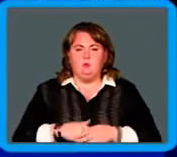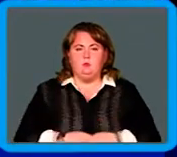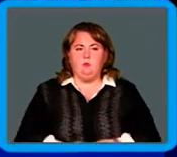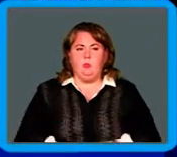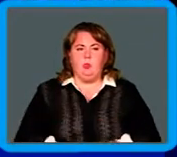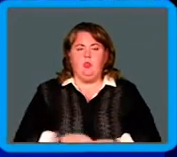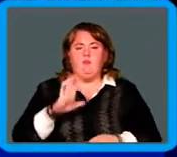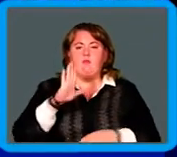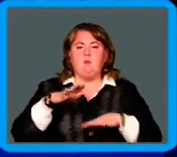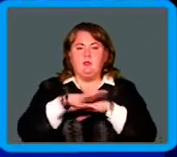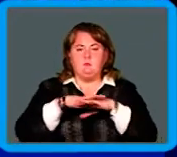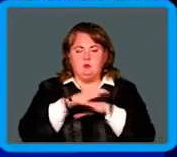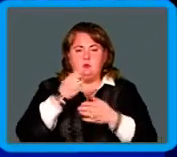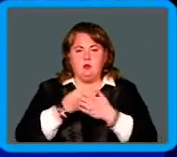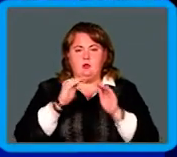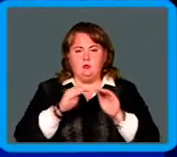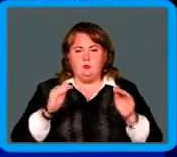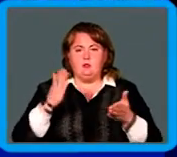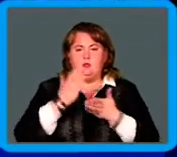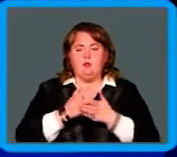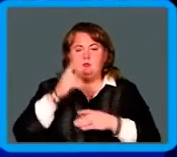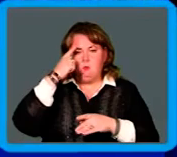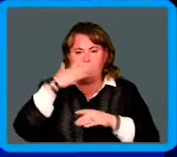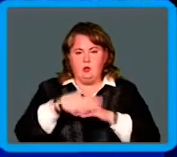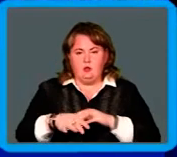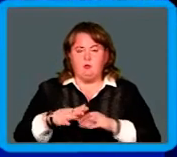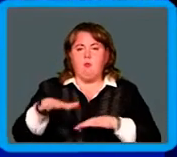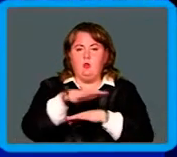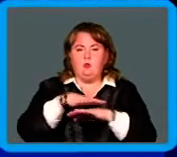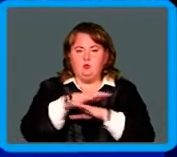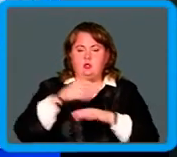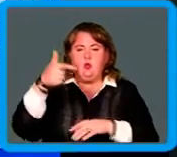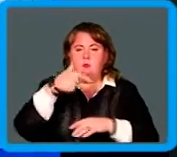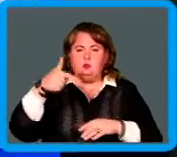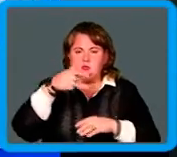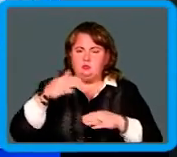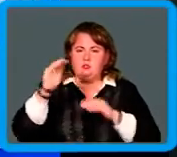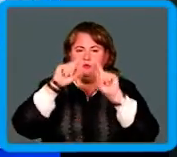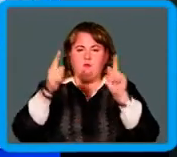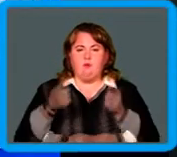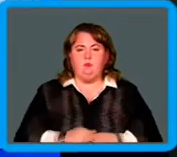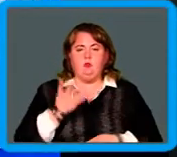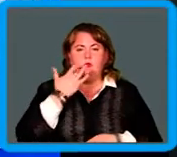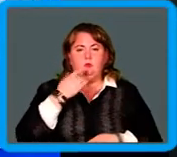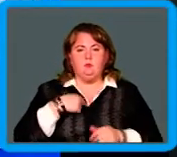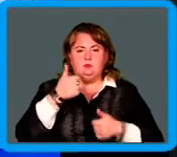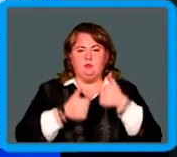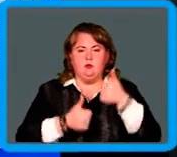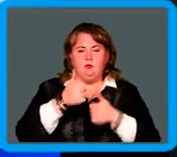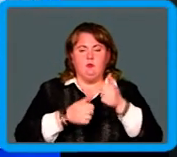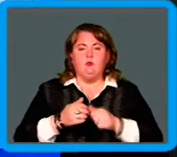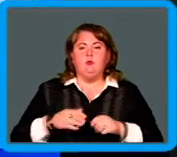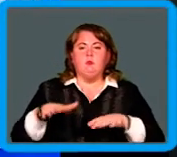математике дорогие ребята есть понятия площадь геометрической фигуры когда мы сравниваем площади геометрических